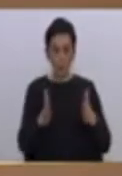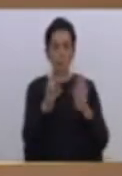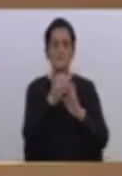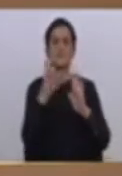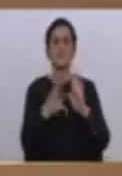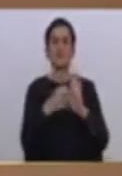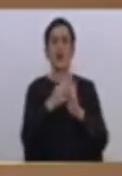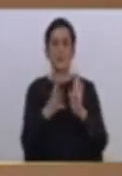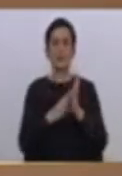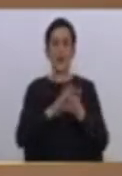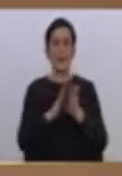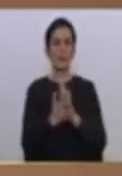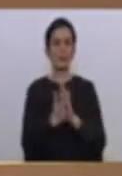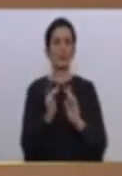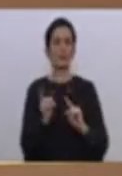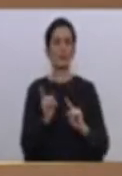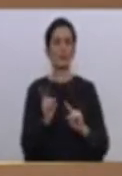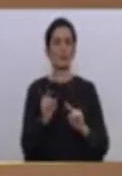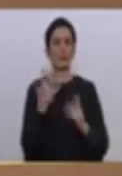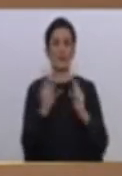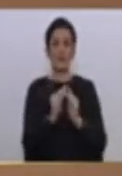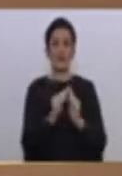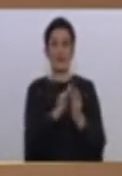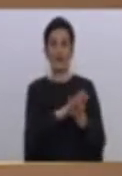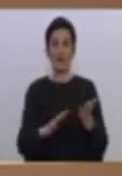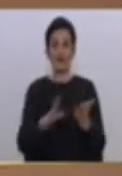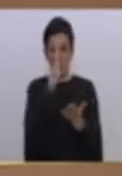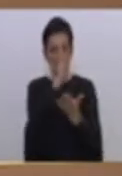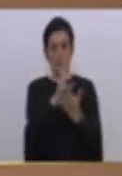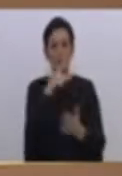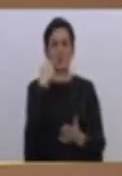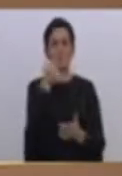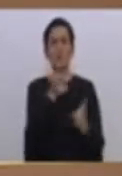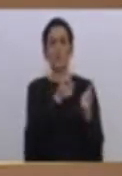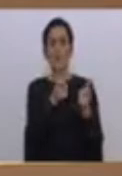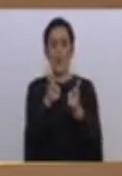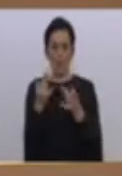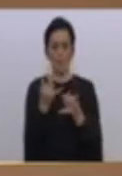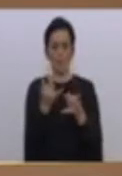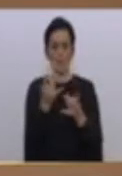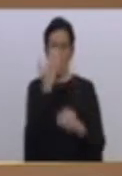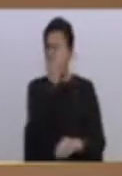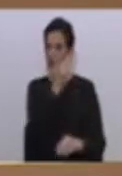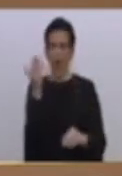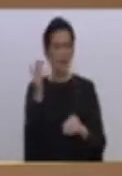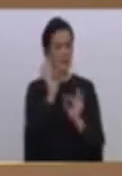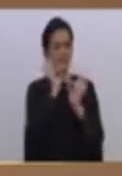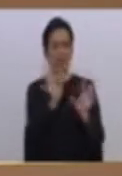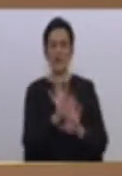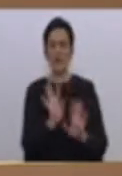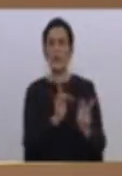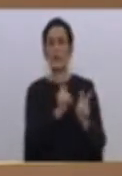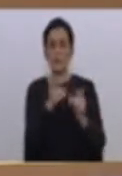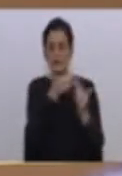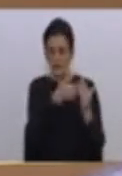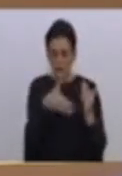19 აპრილის შეთანხმება და თუ ასე გავაგრძელებთ, ხო, პირდაპირ გეტყვით, თქვენ უნდა მოემზადოთ ეხლა, ამას ხალხი არ გაპატიებს, უნდა მოემზადოთ